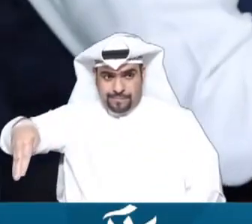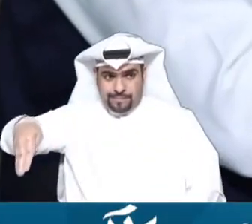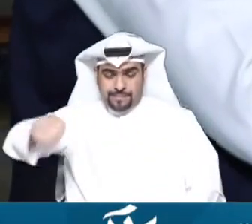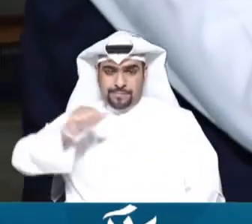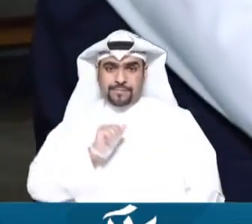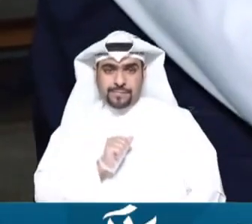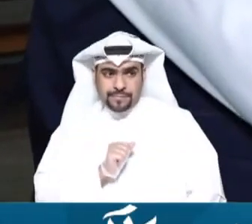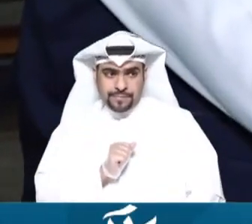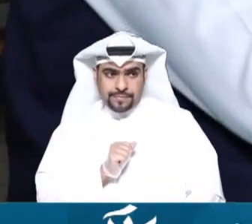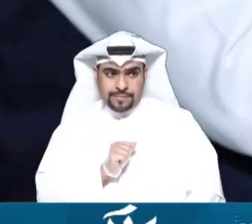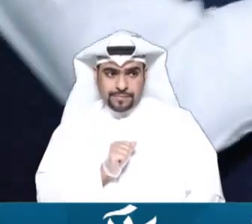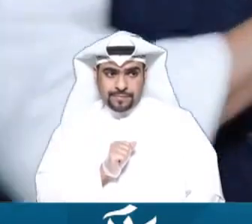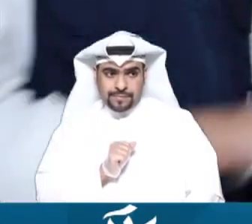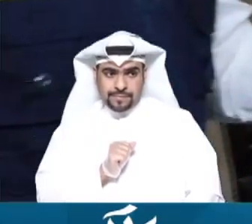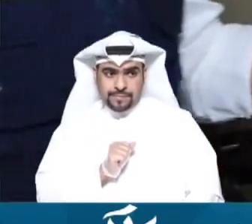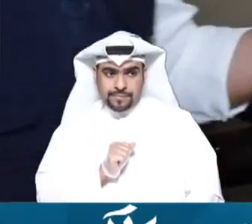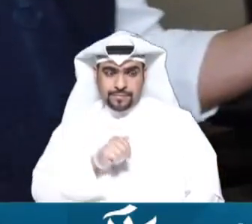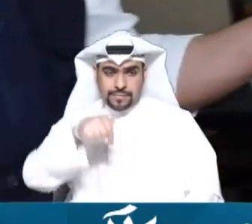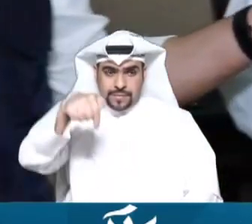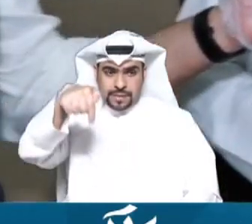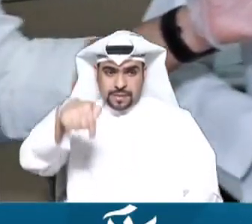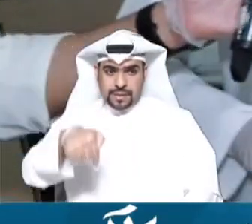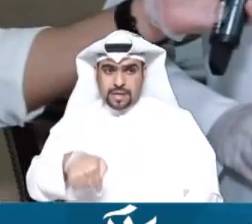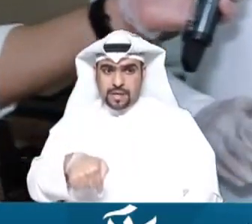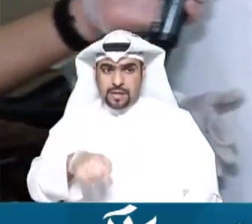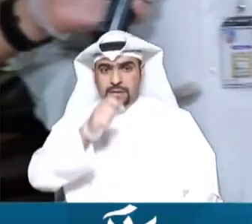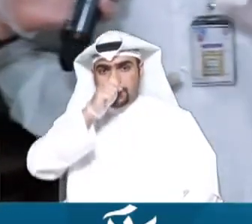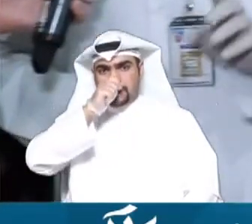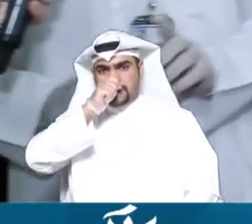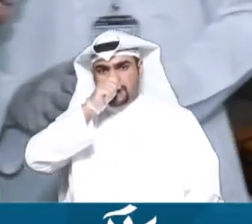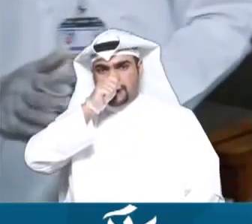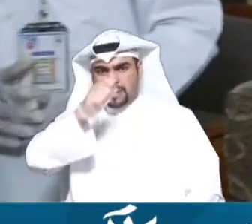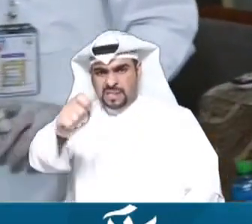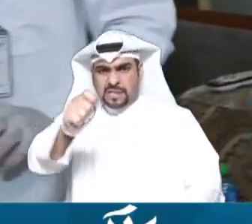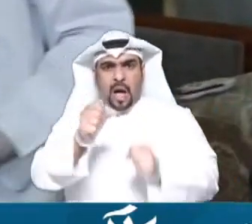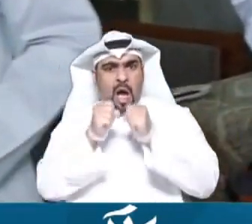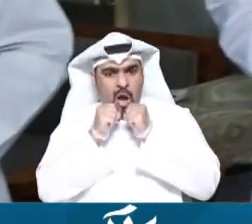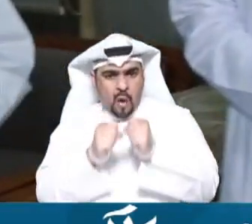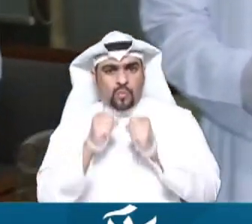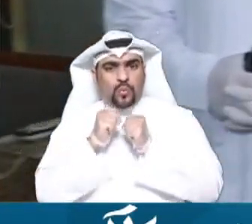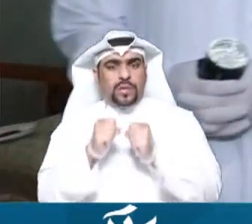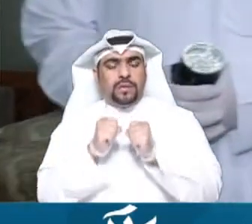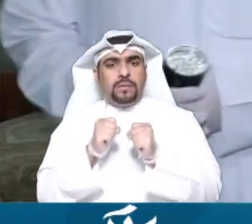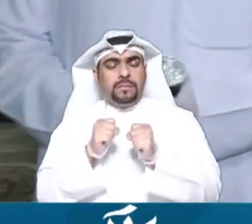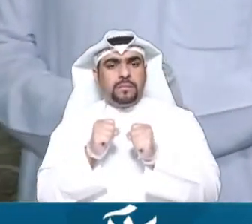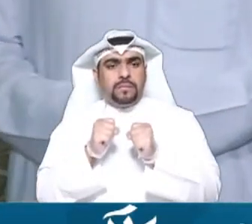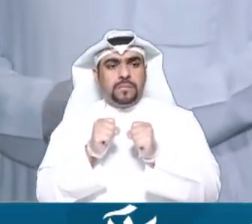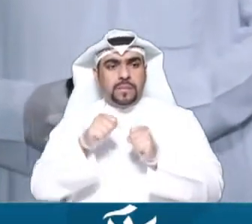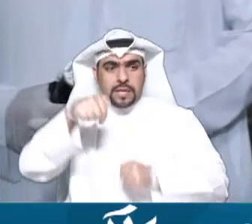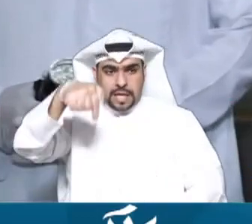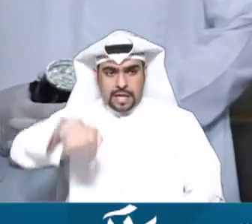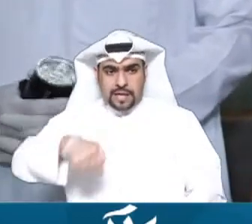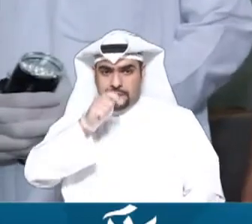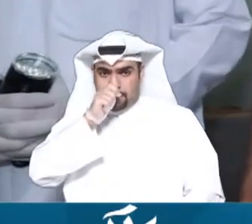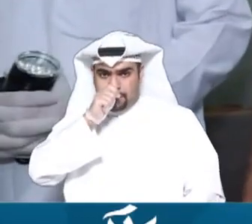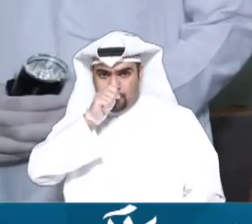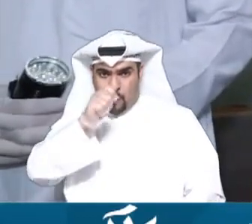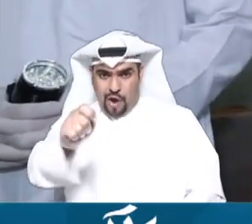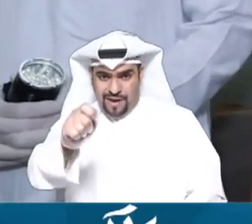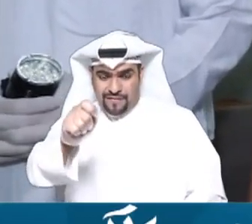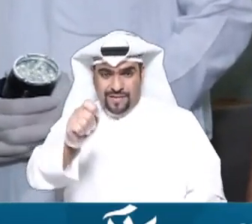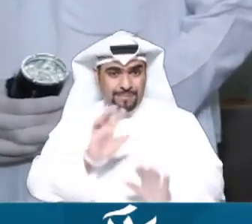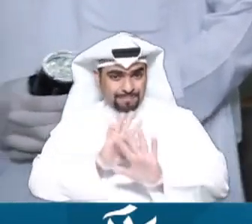هذا راح ياخذ الصح صحي، هذا أقصى عقوبة راح ناخذ وياه. طبعا العقوبة هذه ما توقف إنه بس مجرد